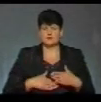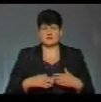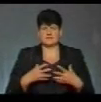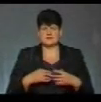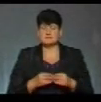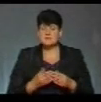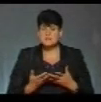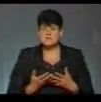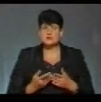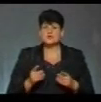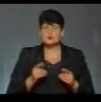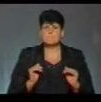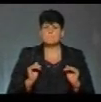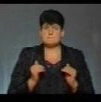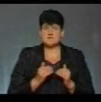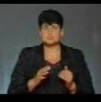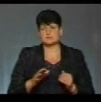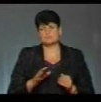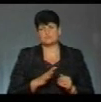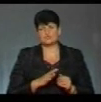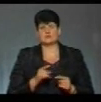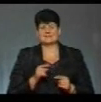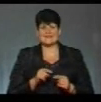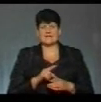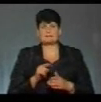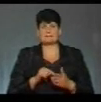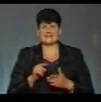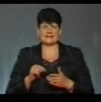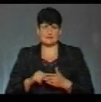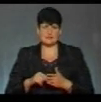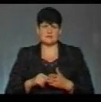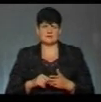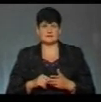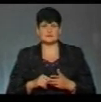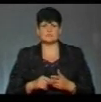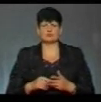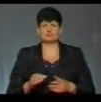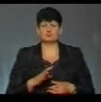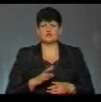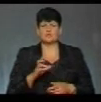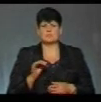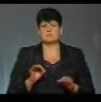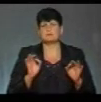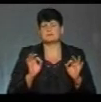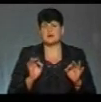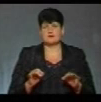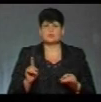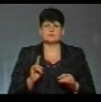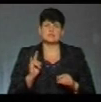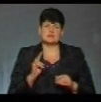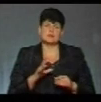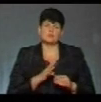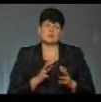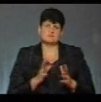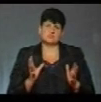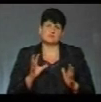Щоб якось менше тих було таких питань, як на мене, мені здається, було б доцільно і правильно, щоб дитина була більш включена